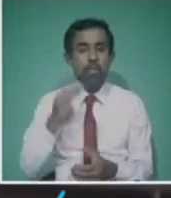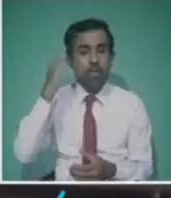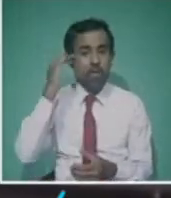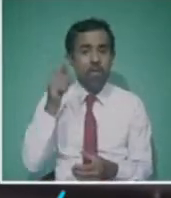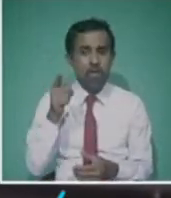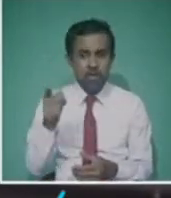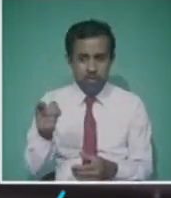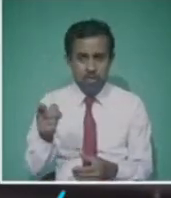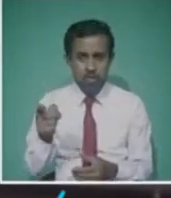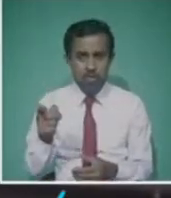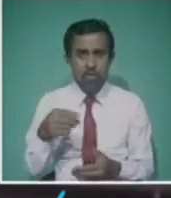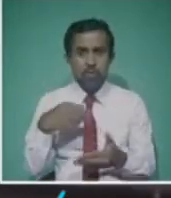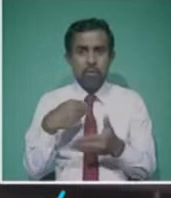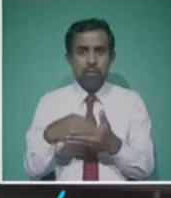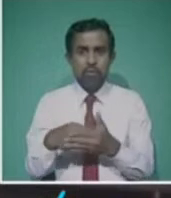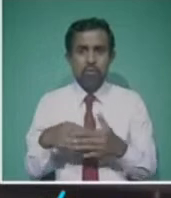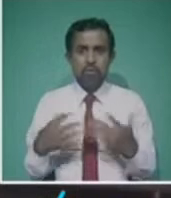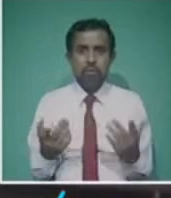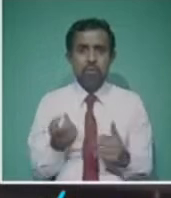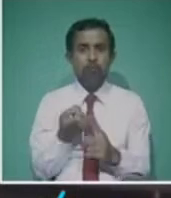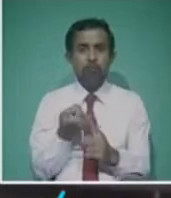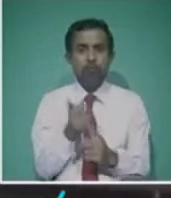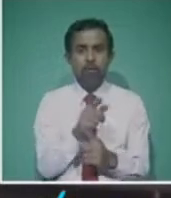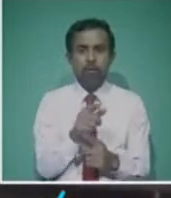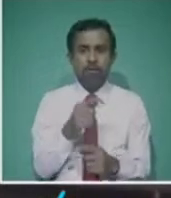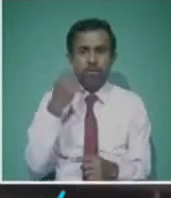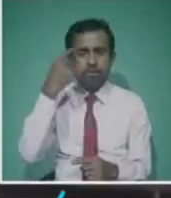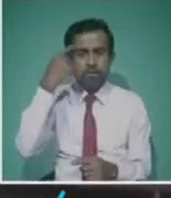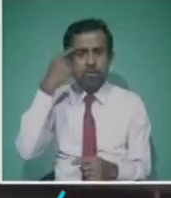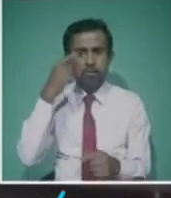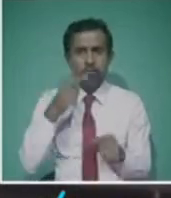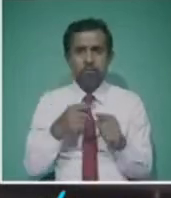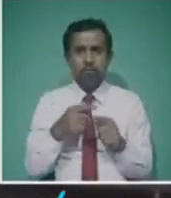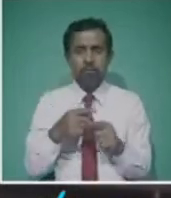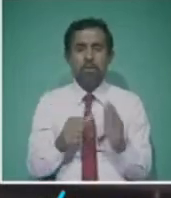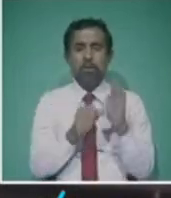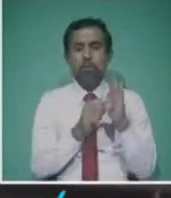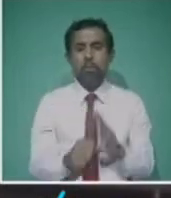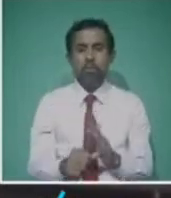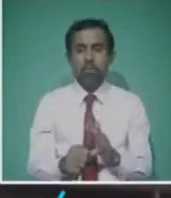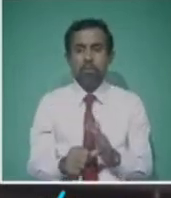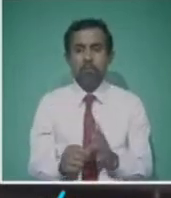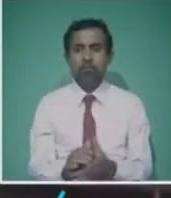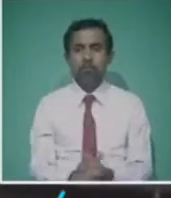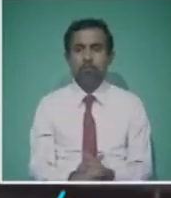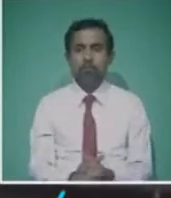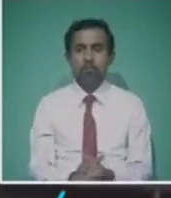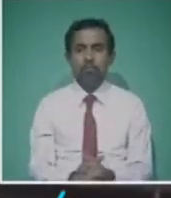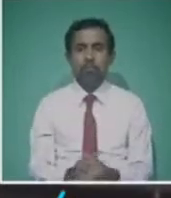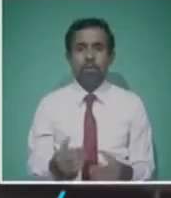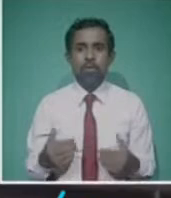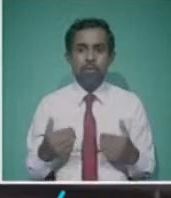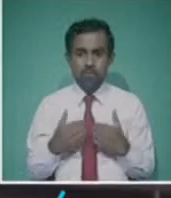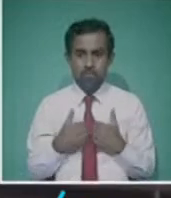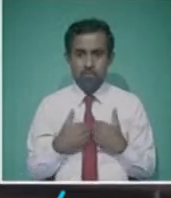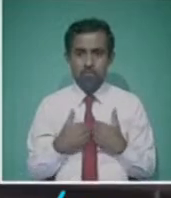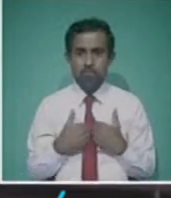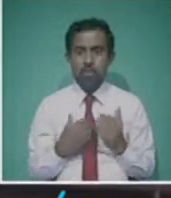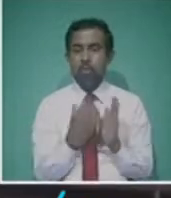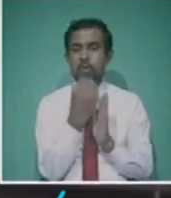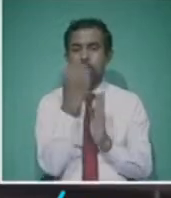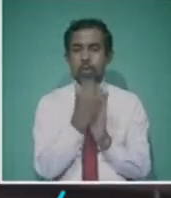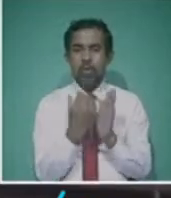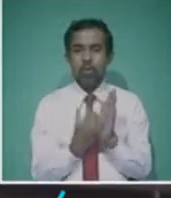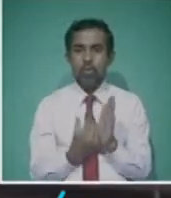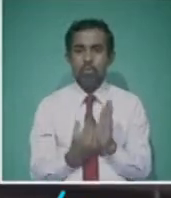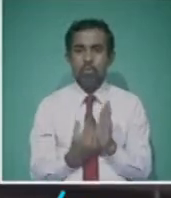ගැහණියකට දේ සැලකිල්ල තියෙන්නේ නැත්තම් වෙනත් කෙනෙකුටද කියලා හිතන තරමට ඒක බාල්දු කරලා මම මේ